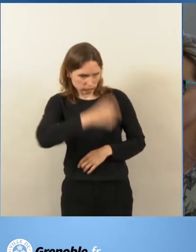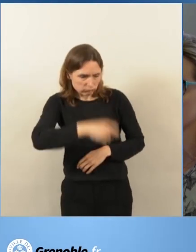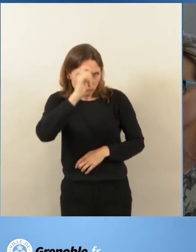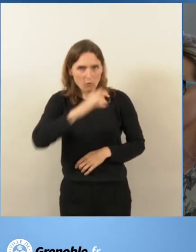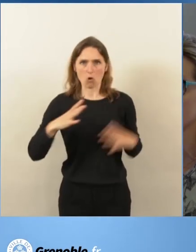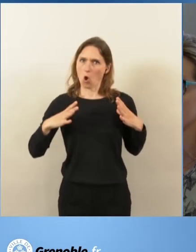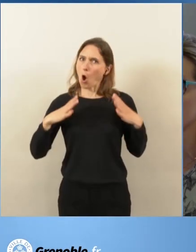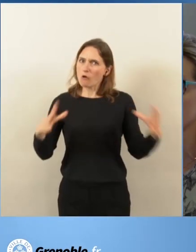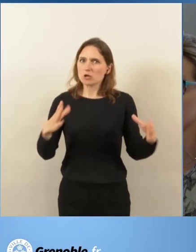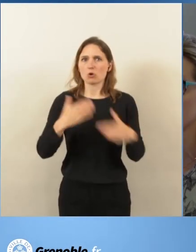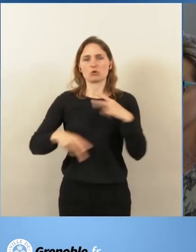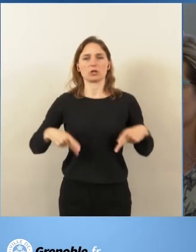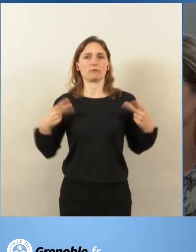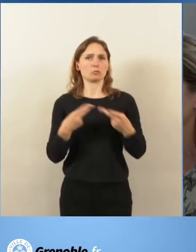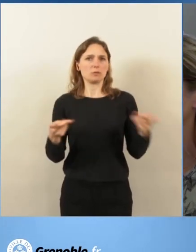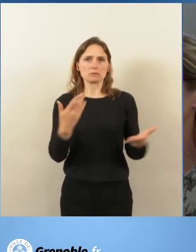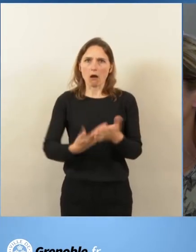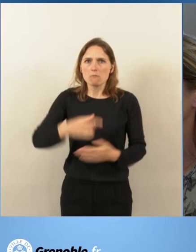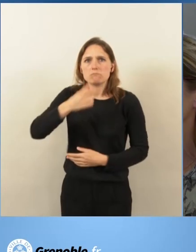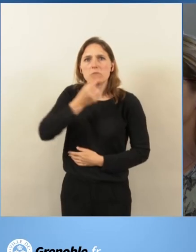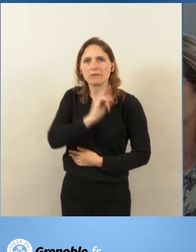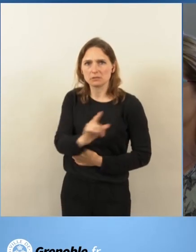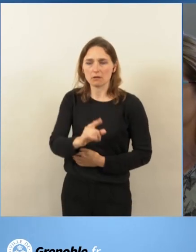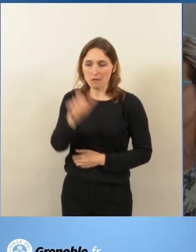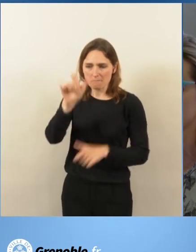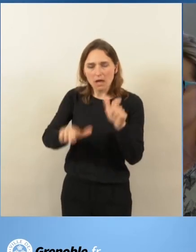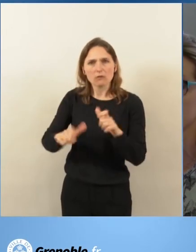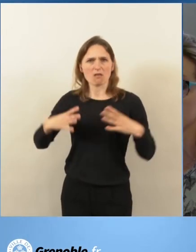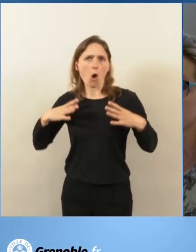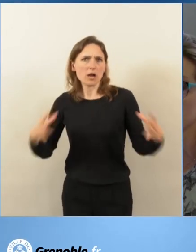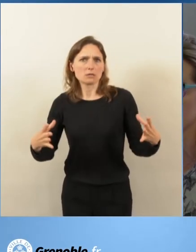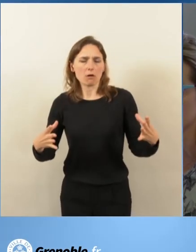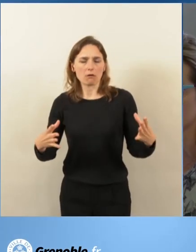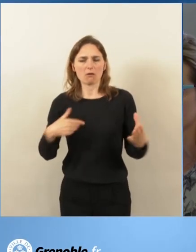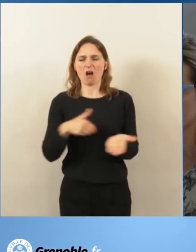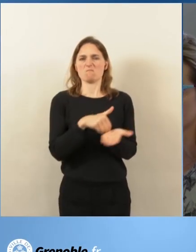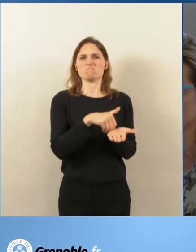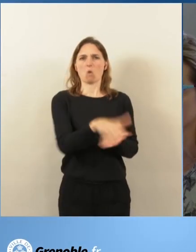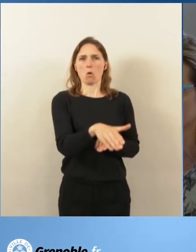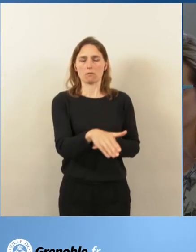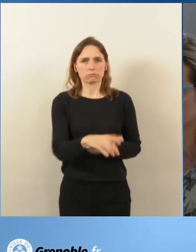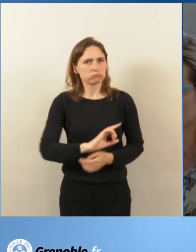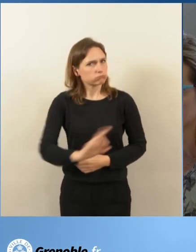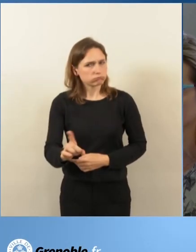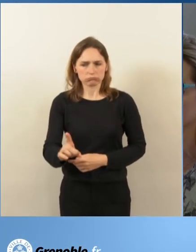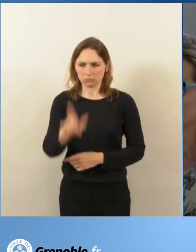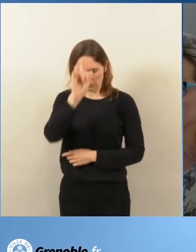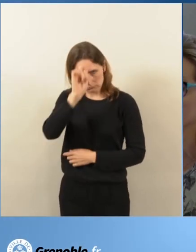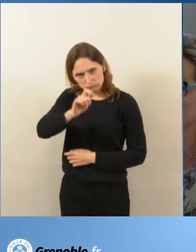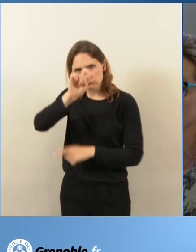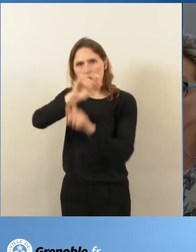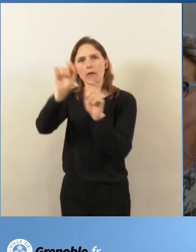dans la vie publique est difficile et celles et ceux qui le font ne méritent pas le traitement que vous leur